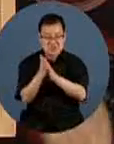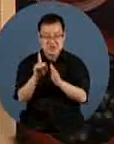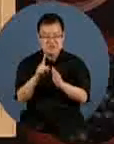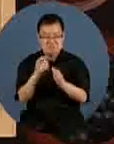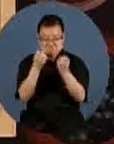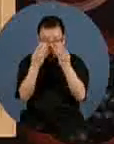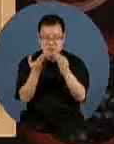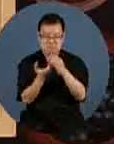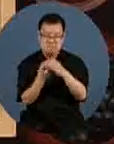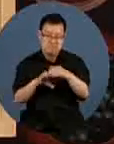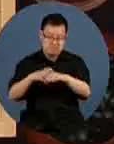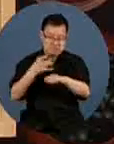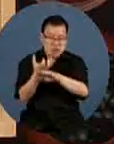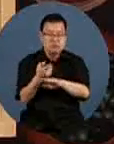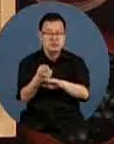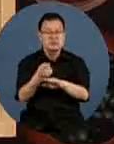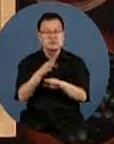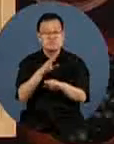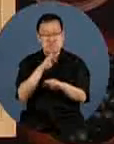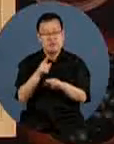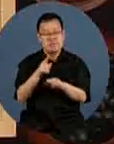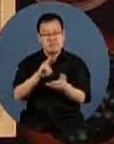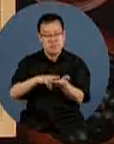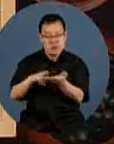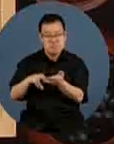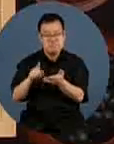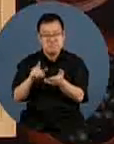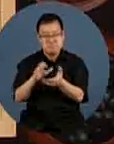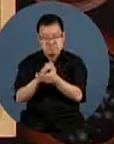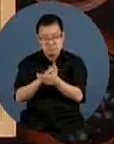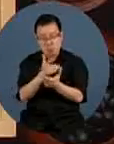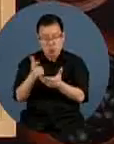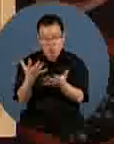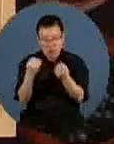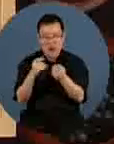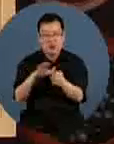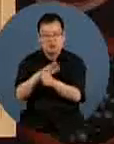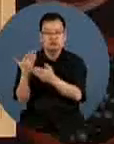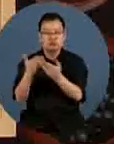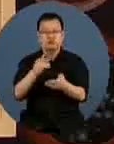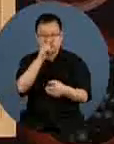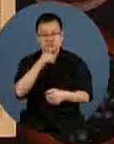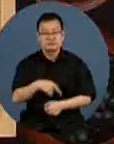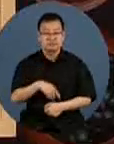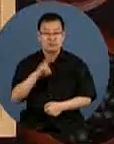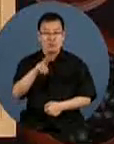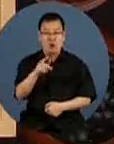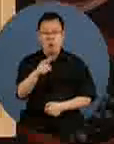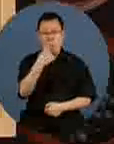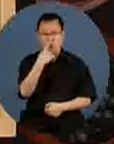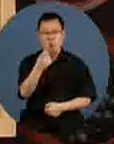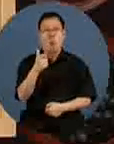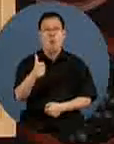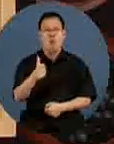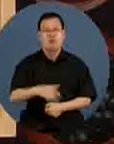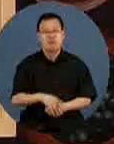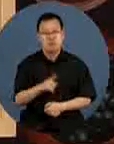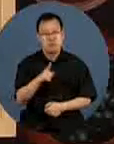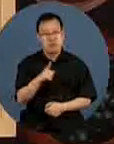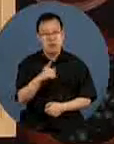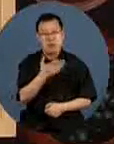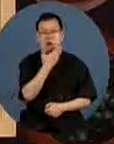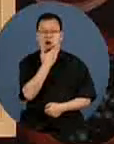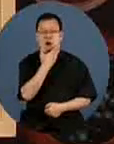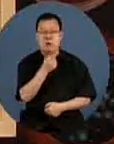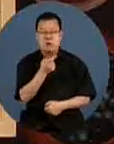바둑 팬들의 사랑을 받는 게 사실인 것 같습니다. 저 점이 또 멋있었습니다. 네. 네. 보통은 아껴라 뭐 이런 얘기가